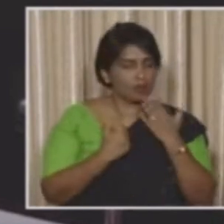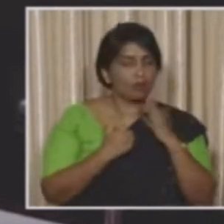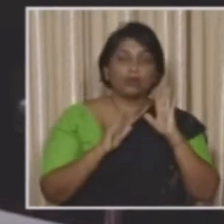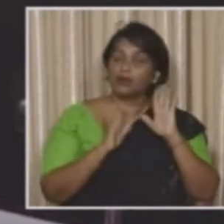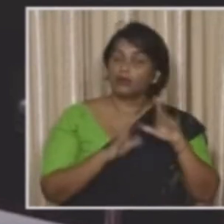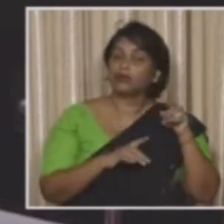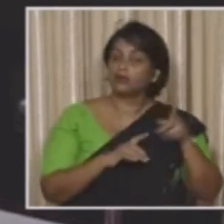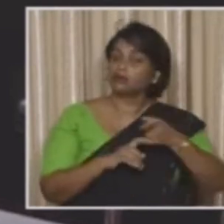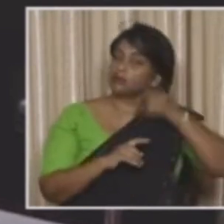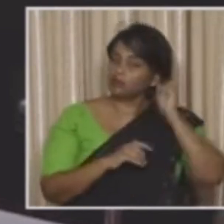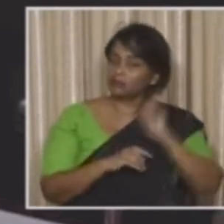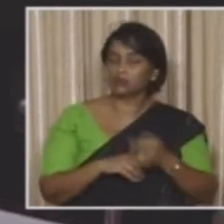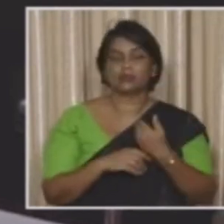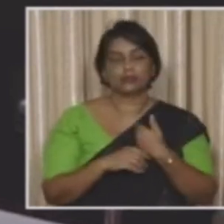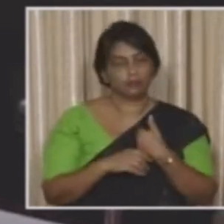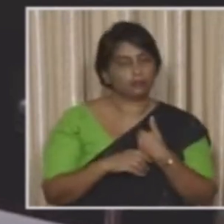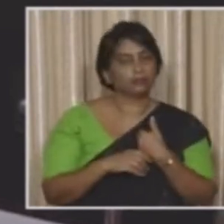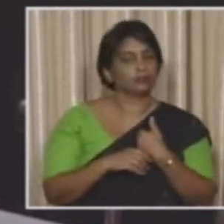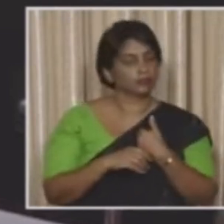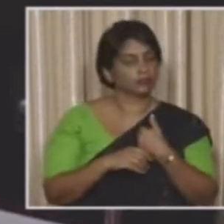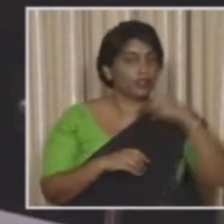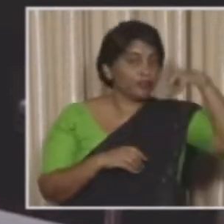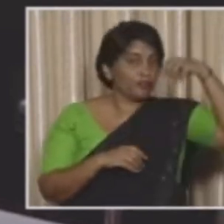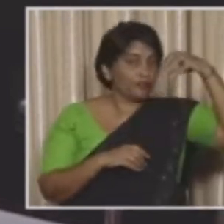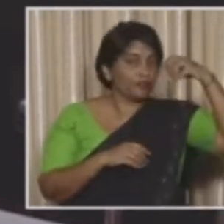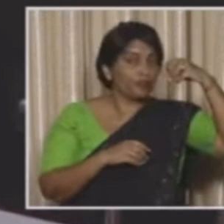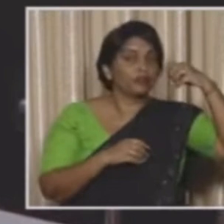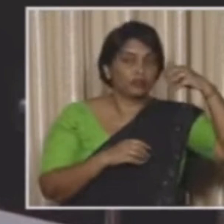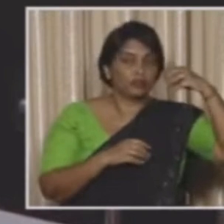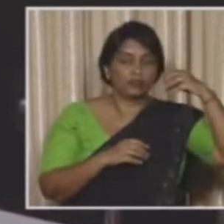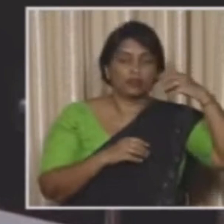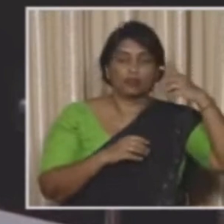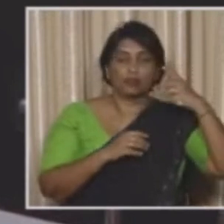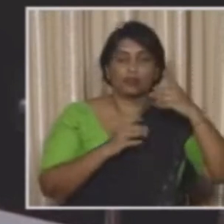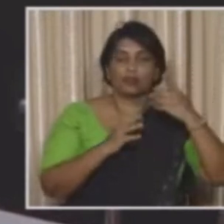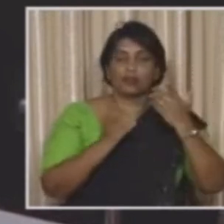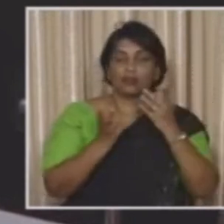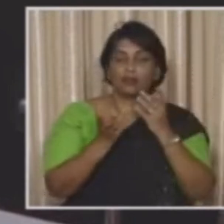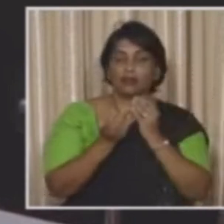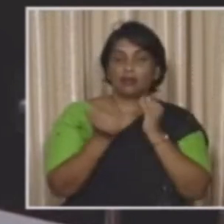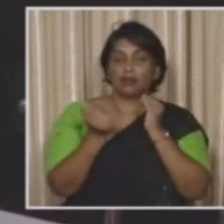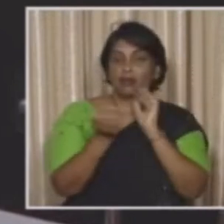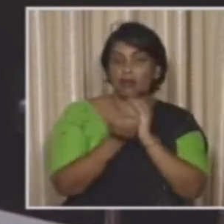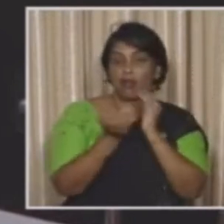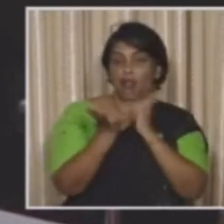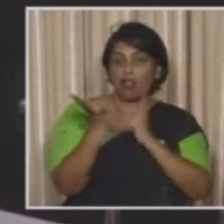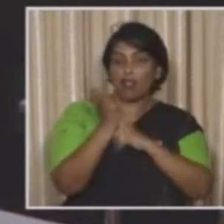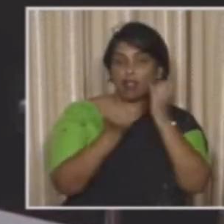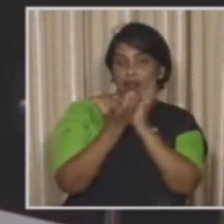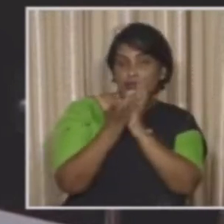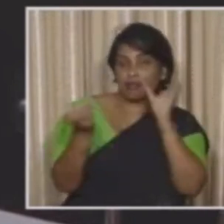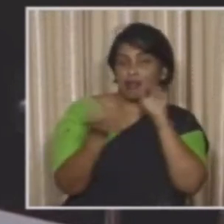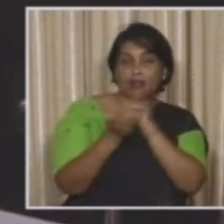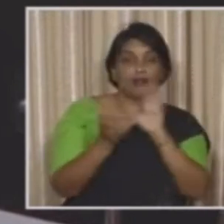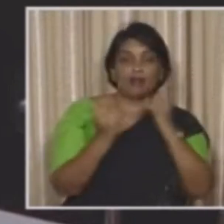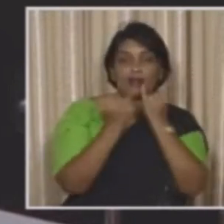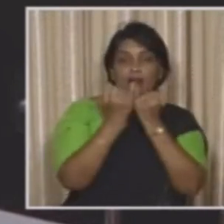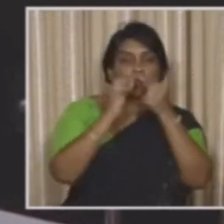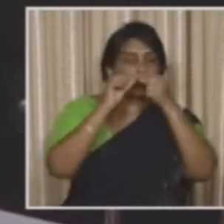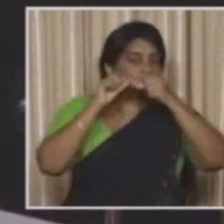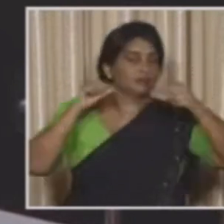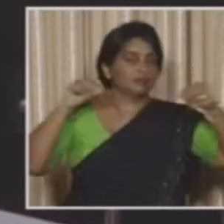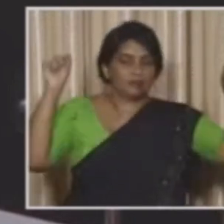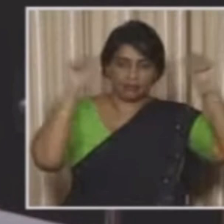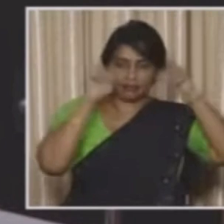ඒ නිසා ඒ අනිවාර්ය ලෙසම විදුලිය අපිට ගෙන යන්න වෙන්නේ කන්ටේනර් වල නෙවෙයි, ගබඩා කරලා එහෙම නෙවෙයි. අපිට ගෙන යන්න වෙන්නේ රැහන් පද්ධතිය